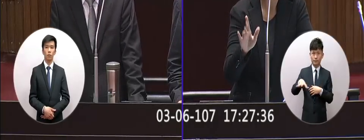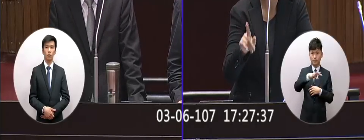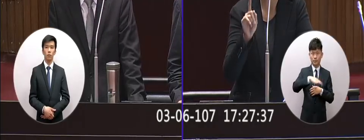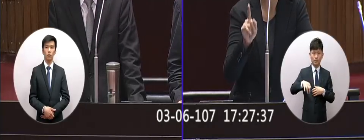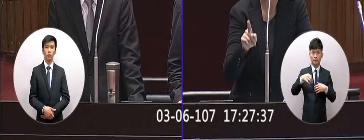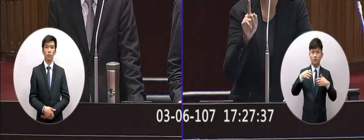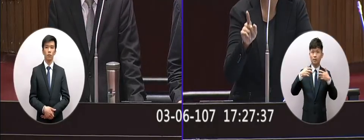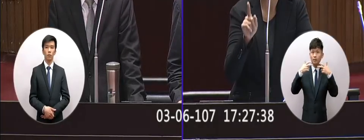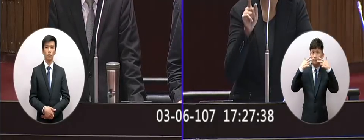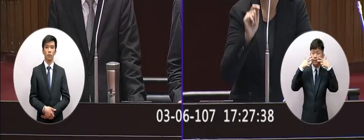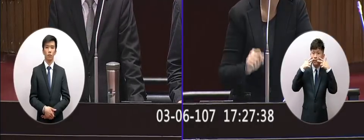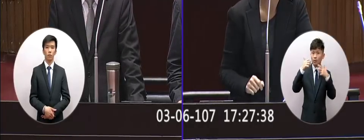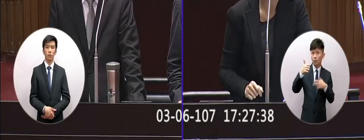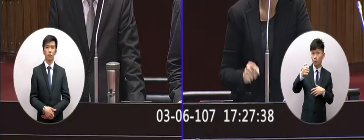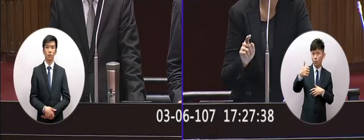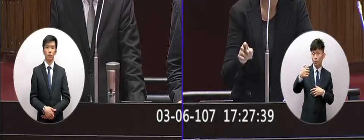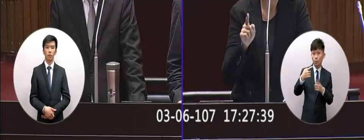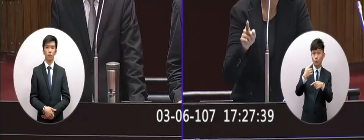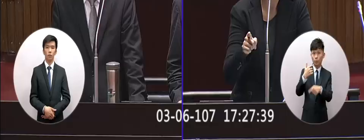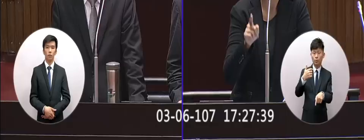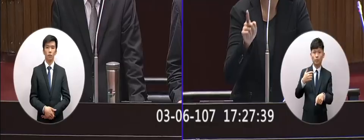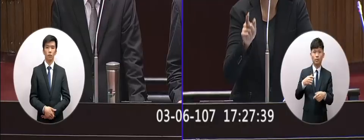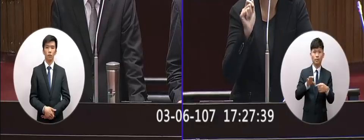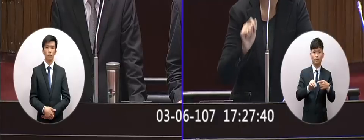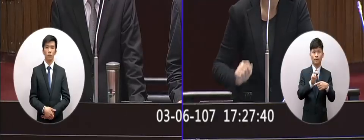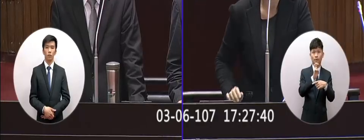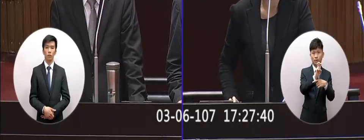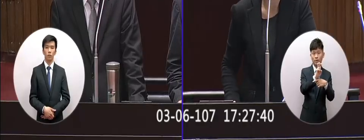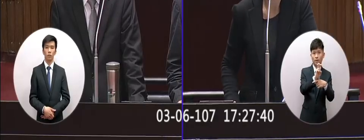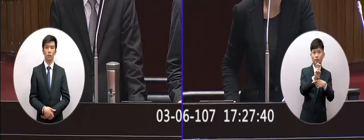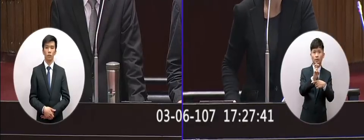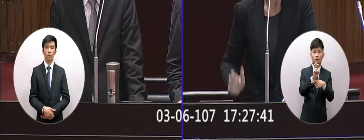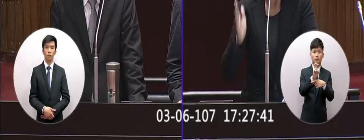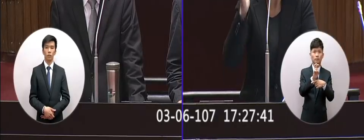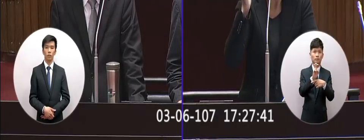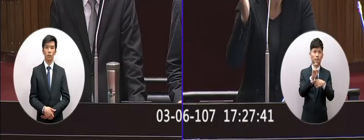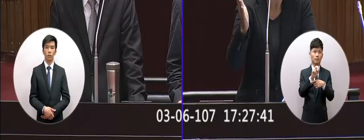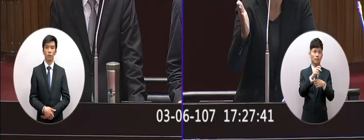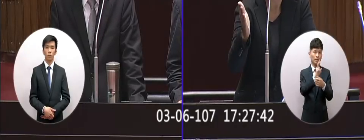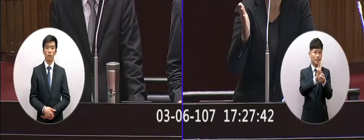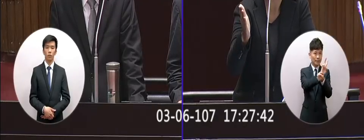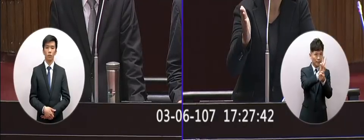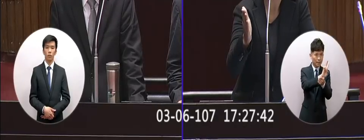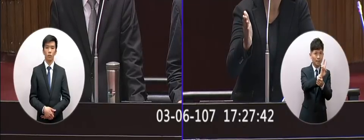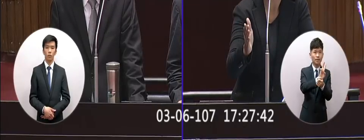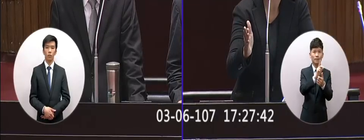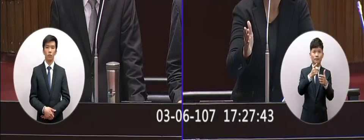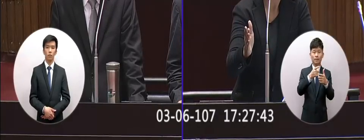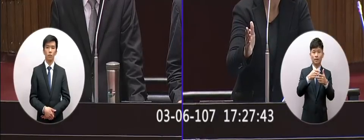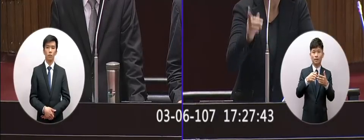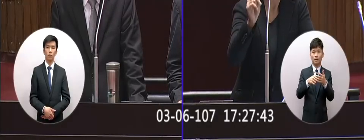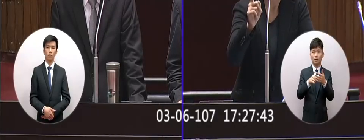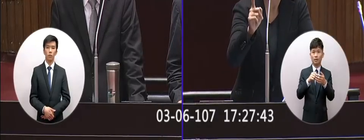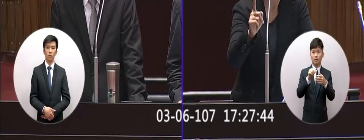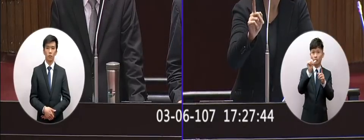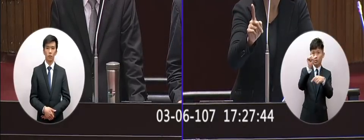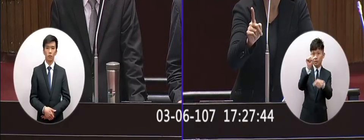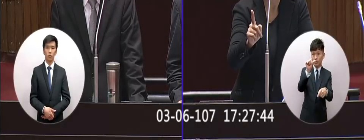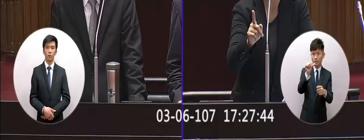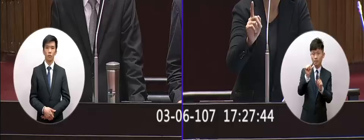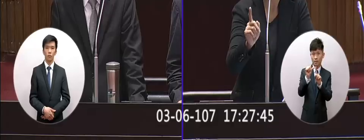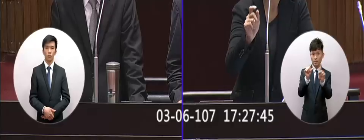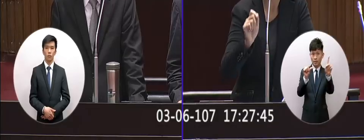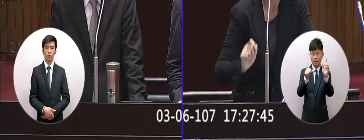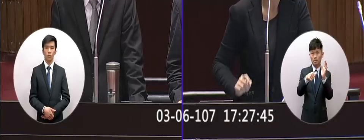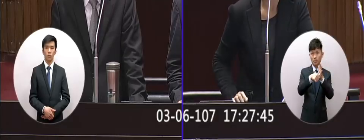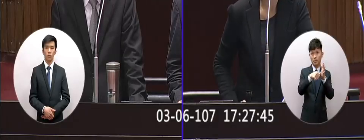民，其中20%不是姓陈就是姓林。每5个原住民里面，就有一个不是